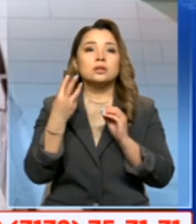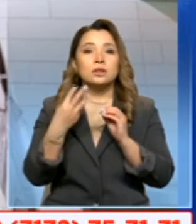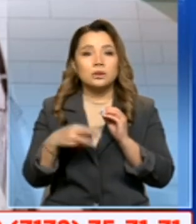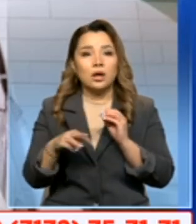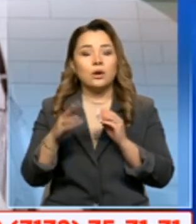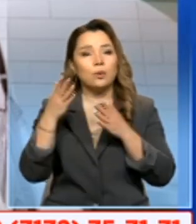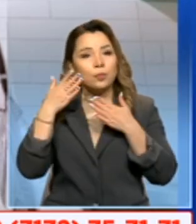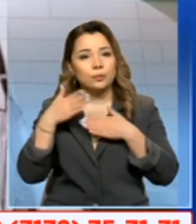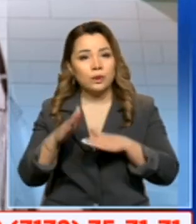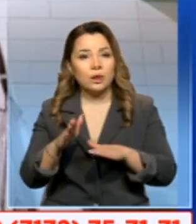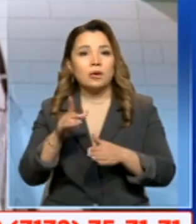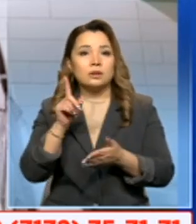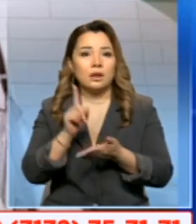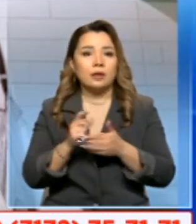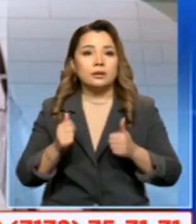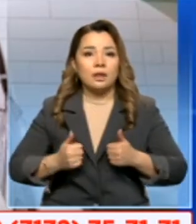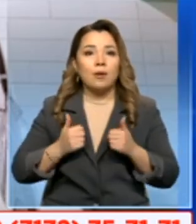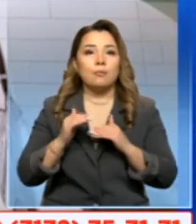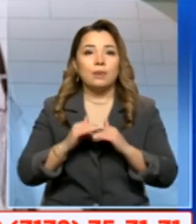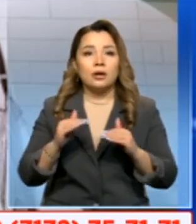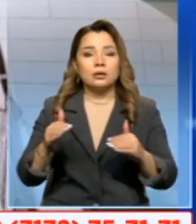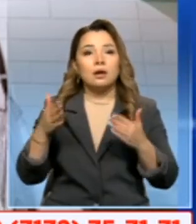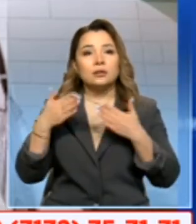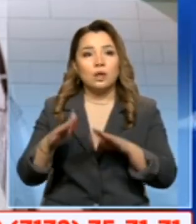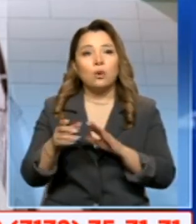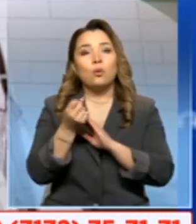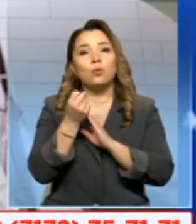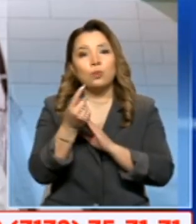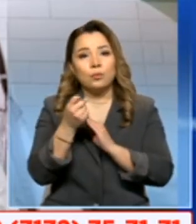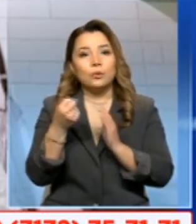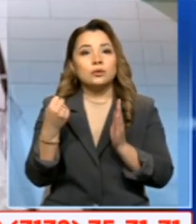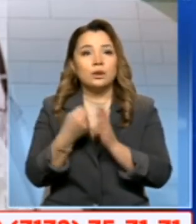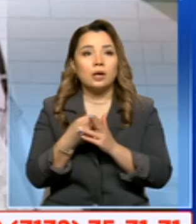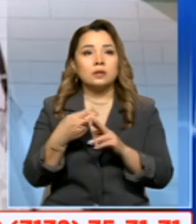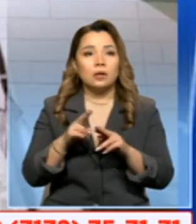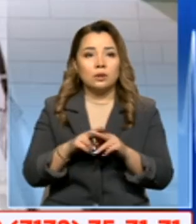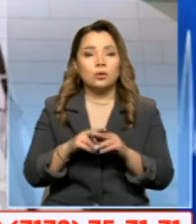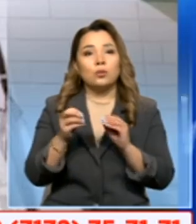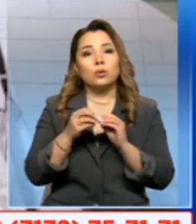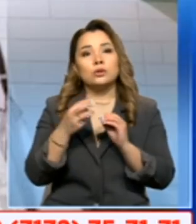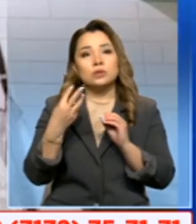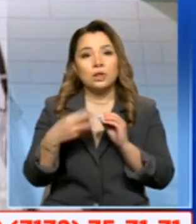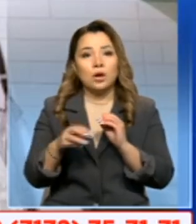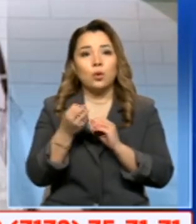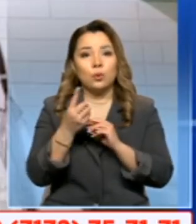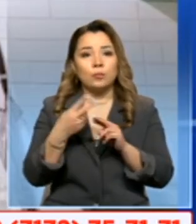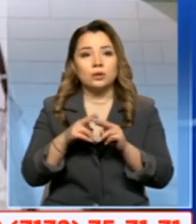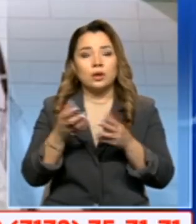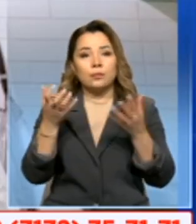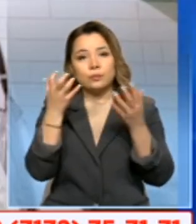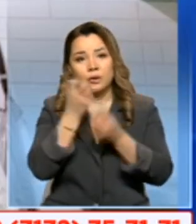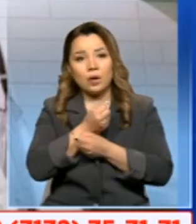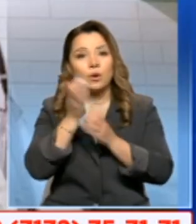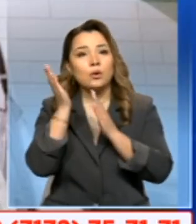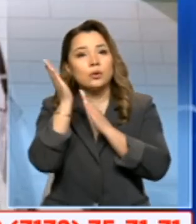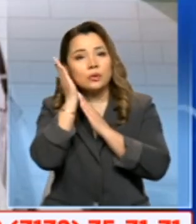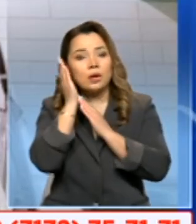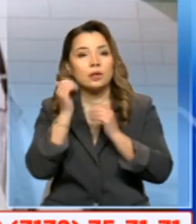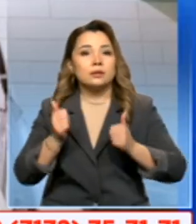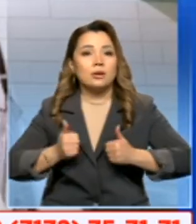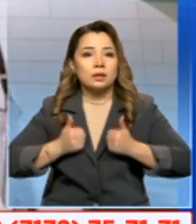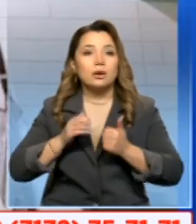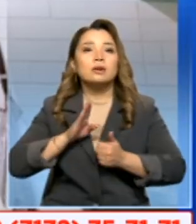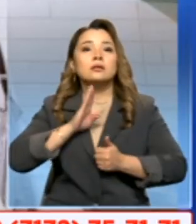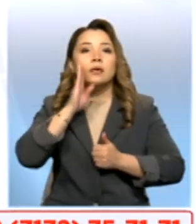10-да ұйықтауға тырсам, негізі балаларым жатқысып болғанша 11 болады, 10:30-11 арасында ұйықтап қалуға тырсам,